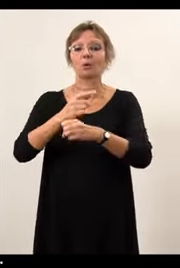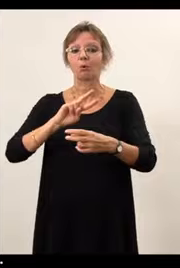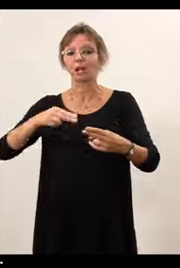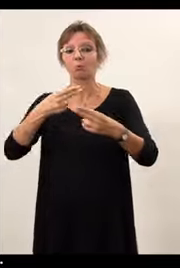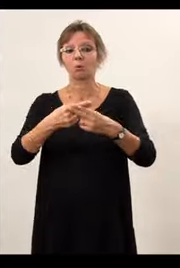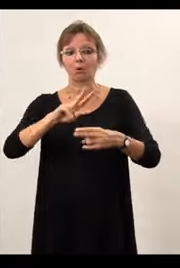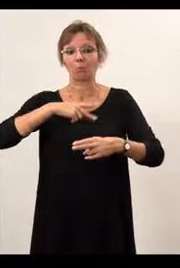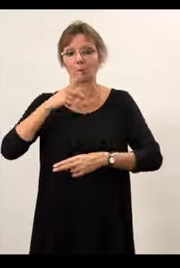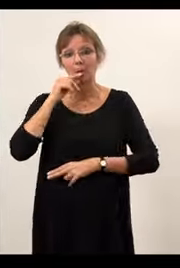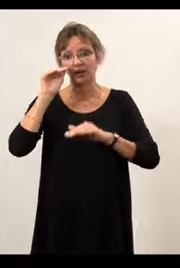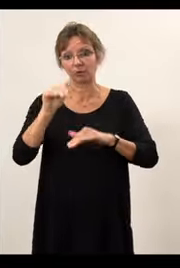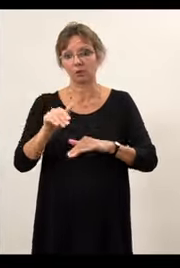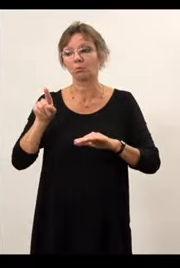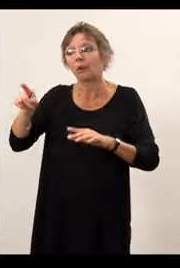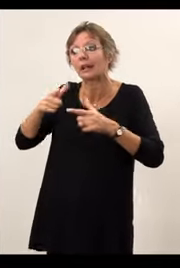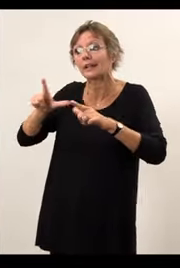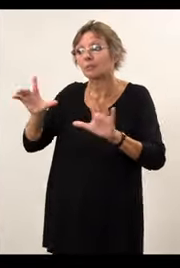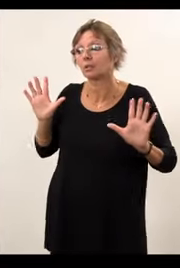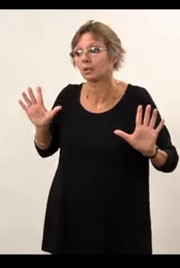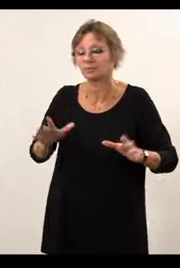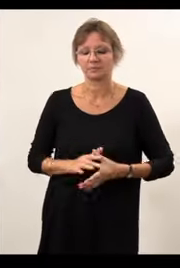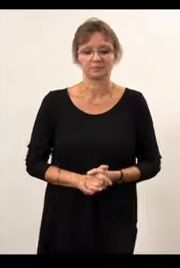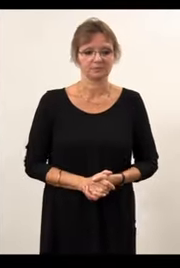père. Fais ce que tu veux.